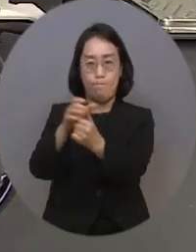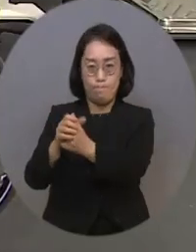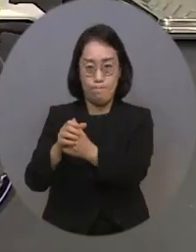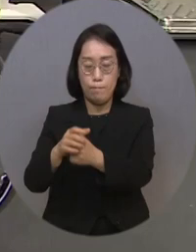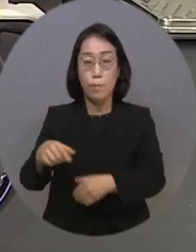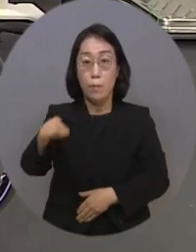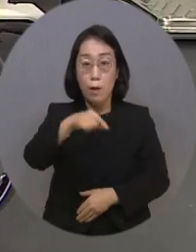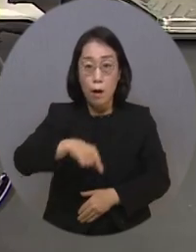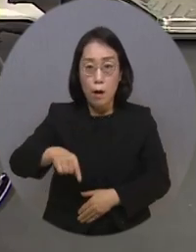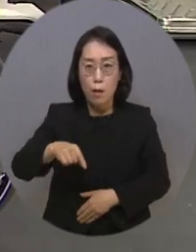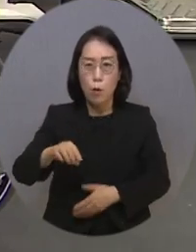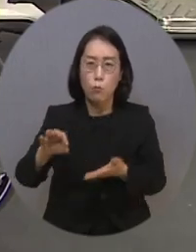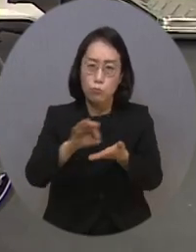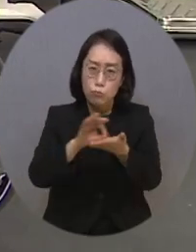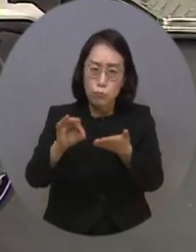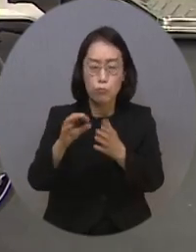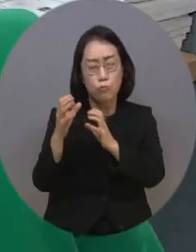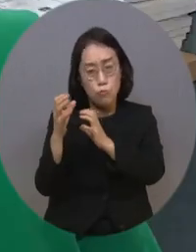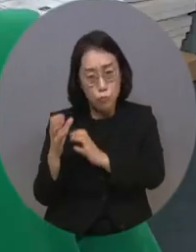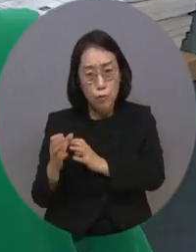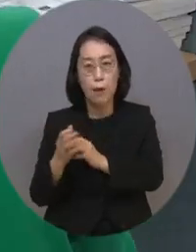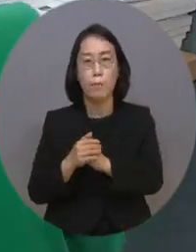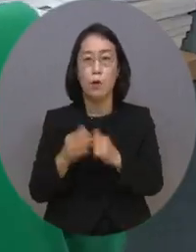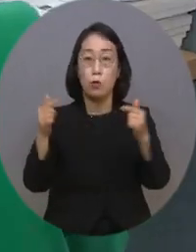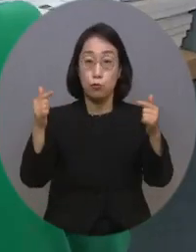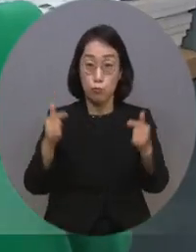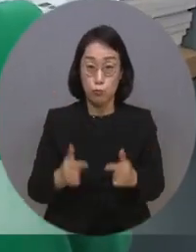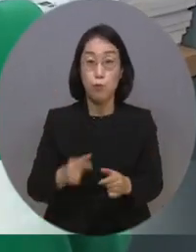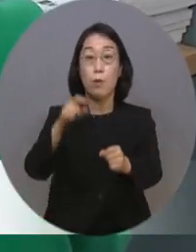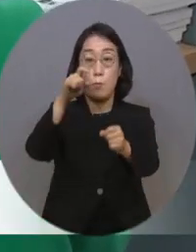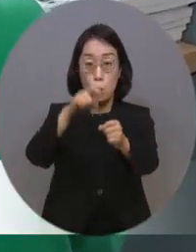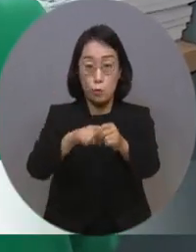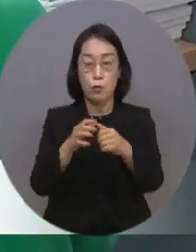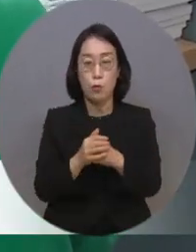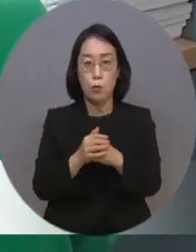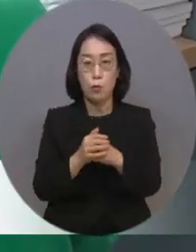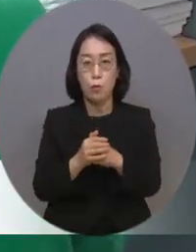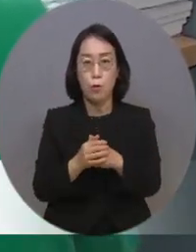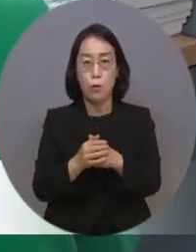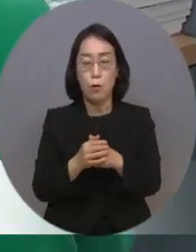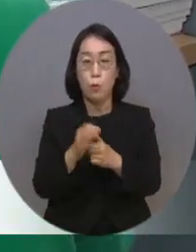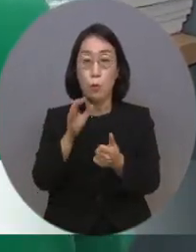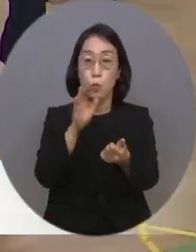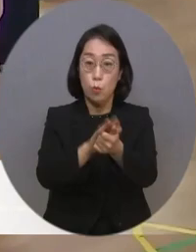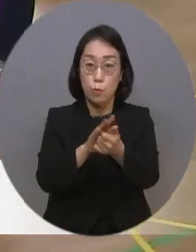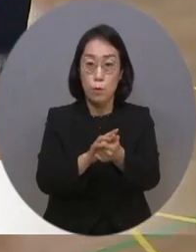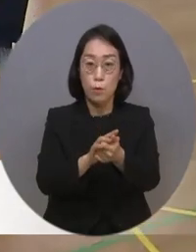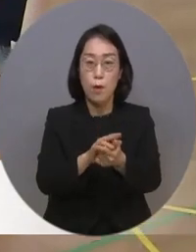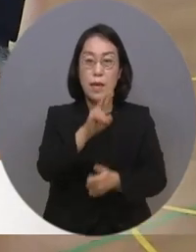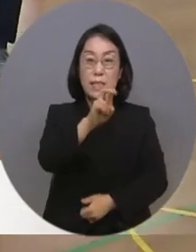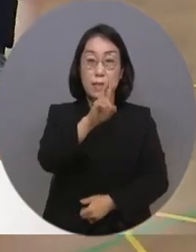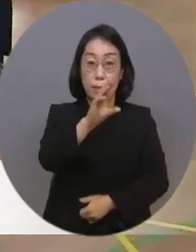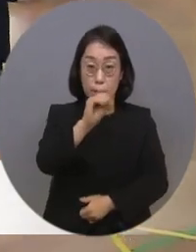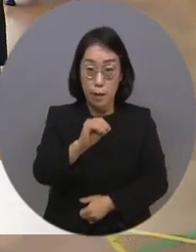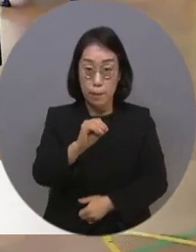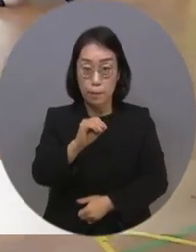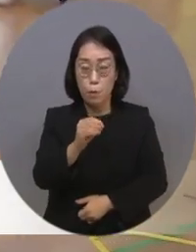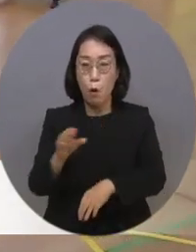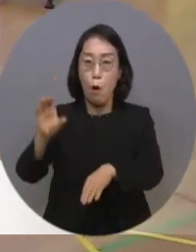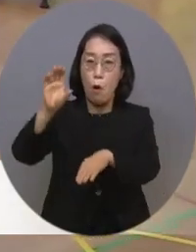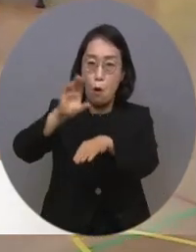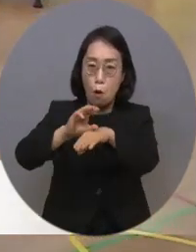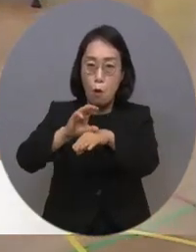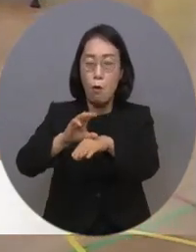재활치료 비용으로 인한 가계부담의 실질적 경감을 위해 바우처 지원액을 월 22만원에서 25만원으로